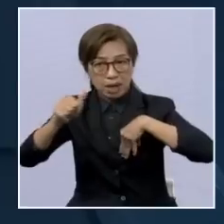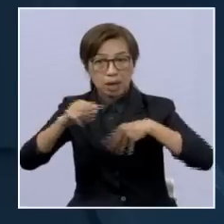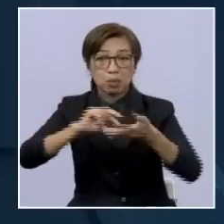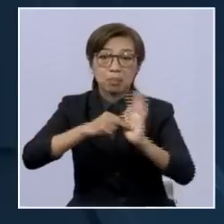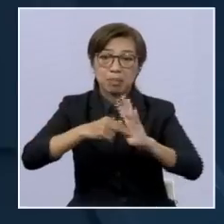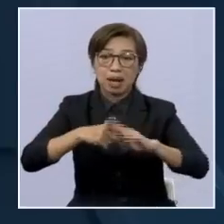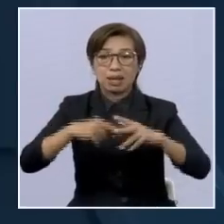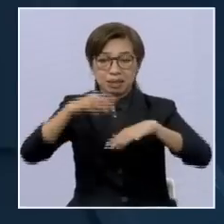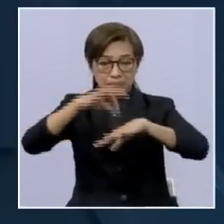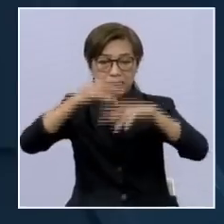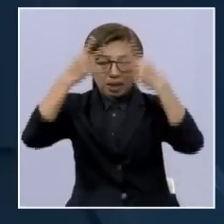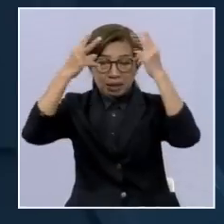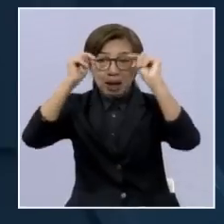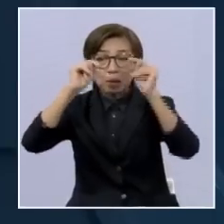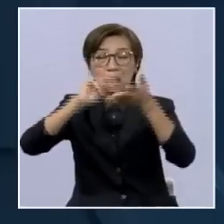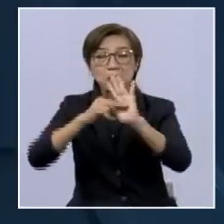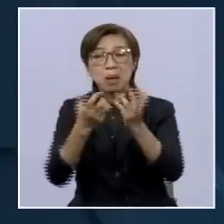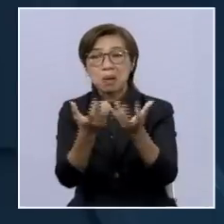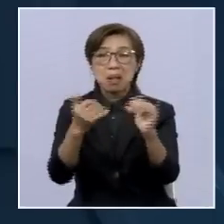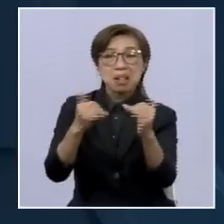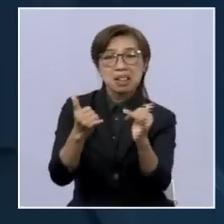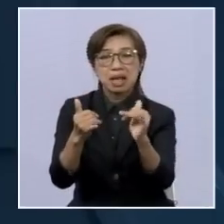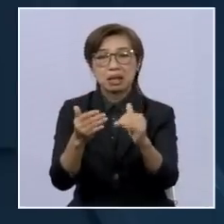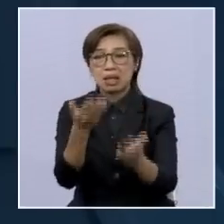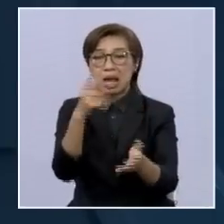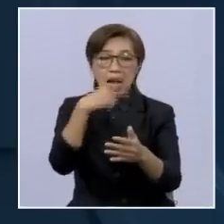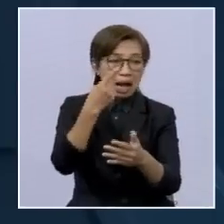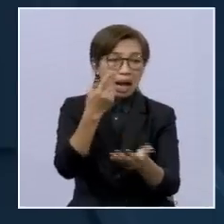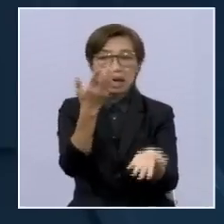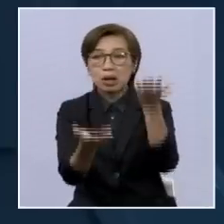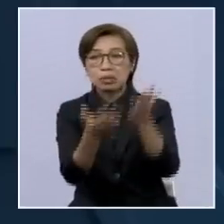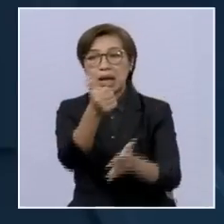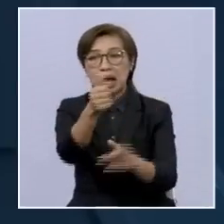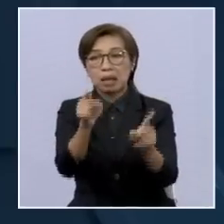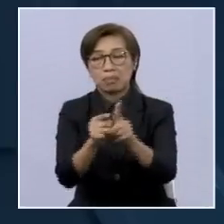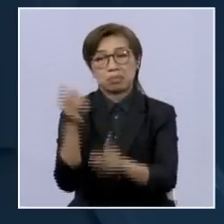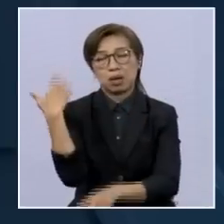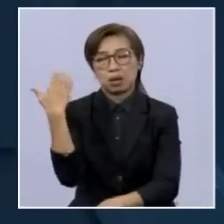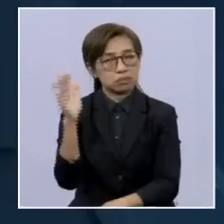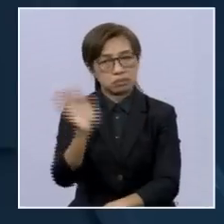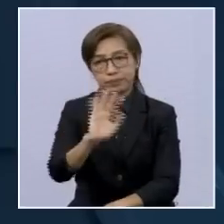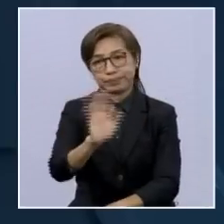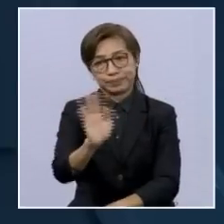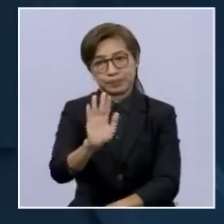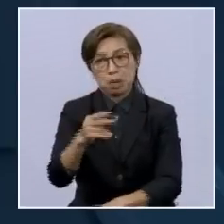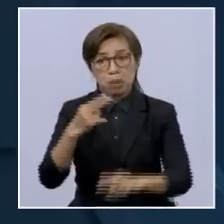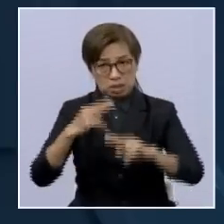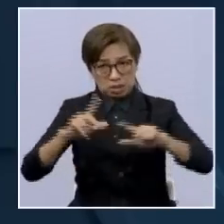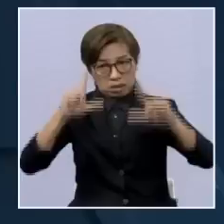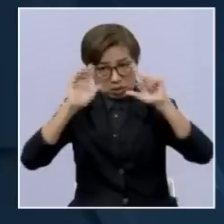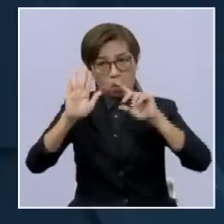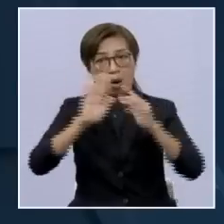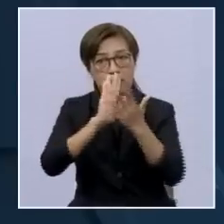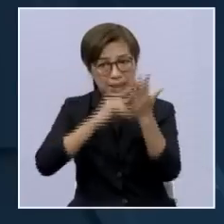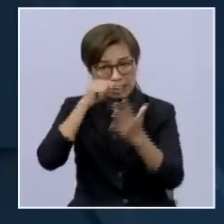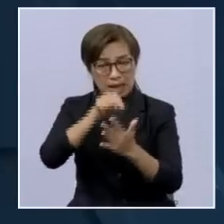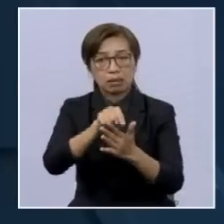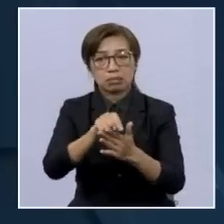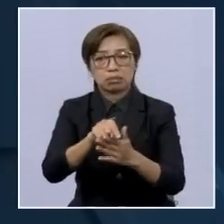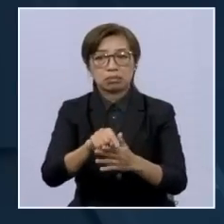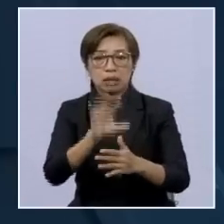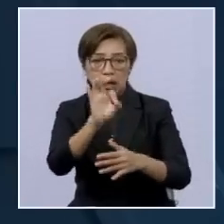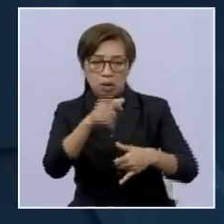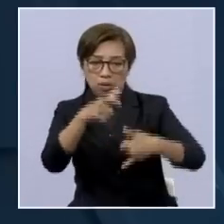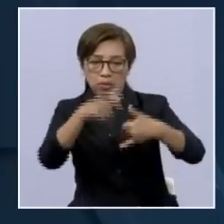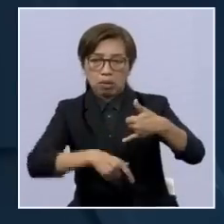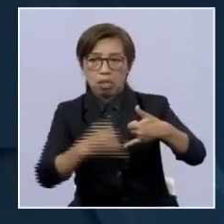าตาของคนทั้งประเทศจะเที่ยวจับใครมายัดมาเป็นเหมือนที่เคยเป็นมาคงจะไม่ได้อันนี้ถือเป็นการตบหน้าประชาชนและส